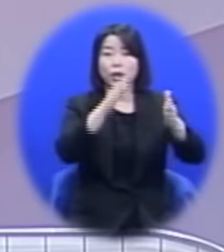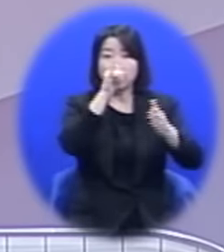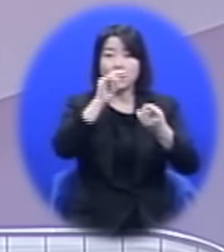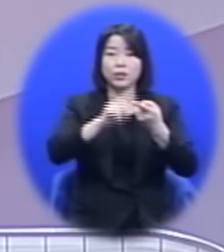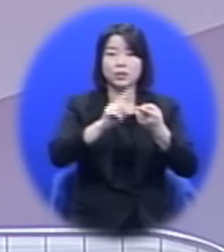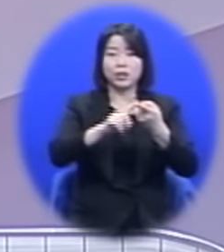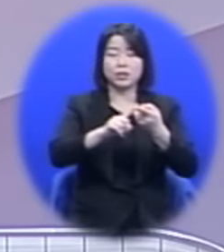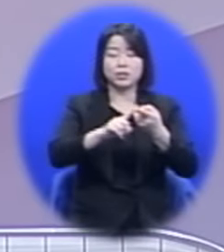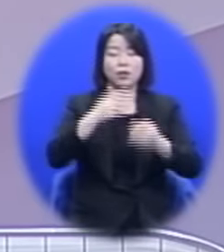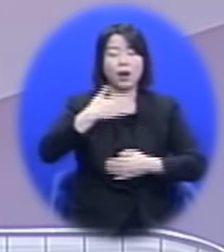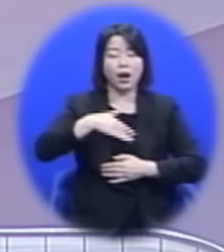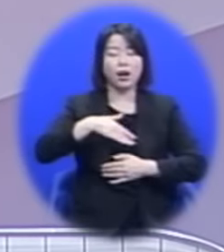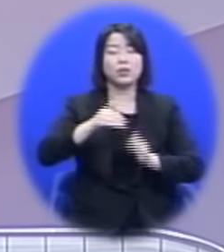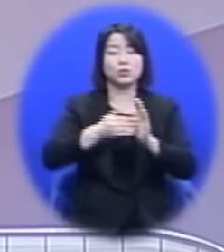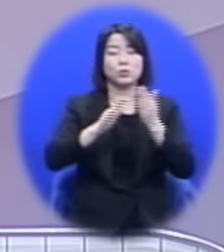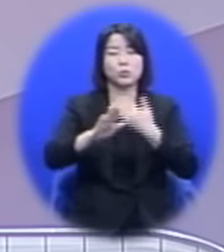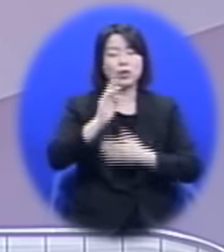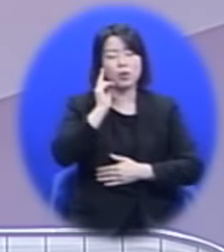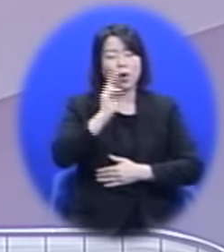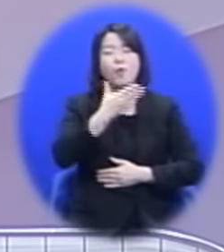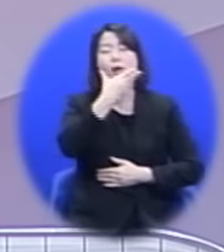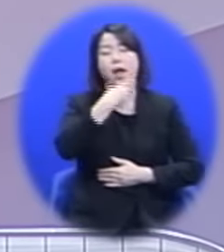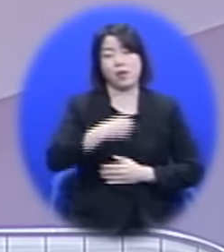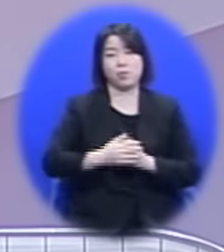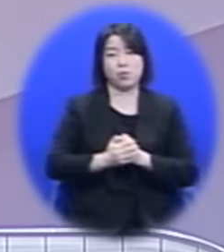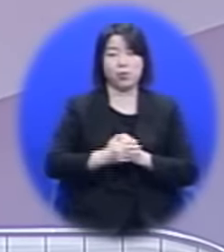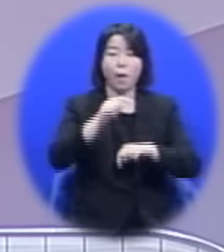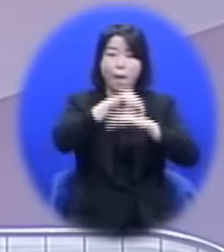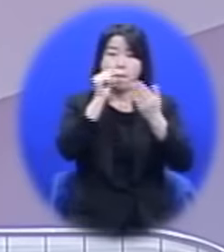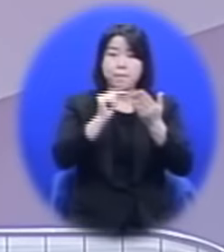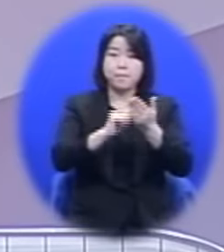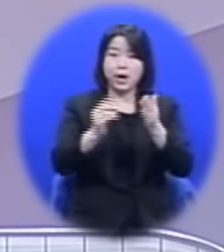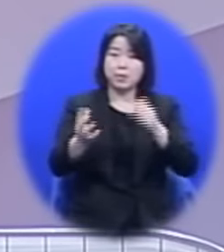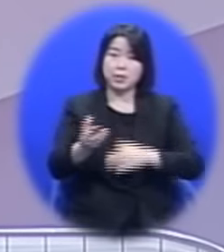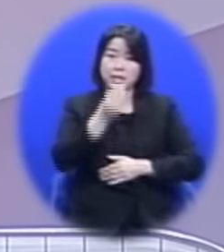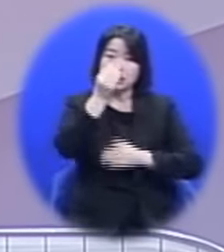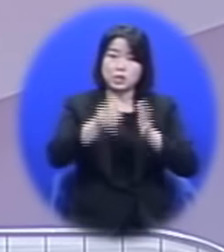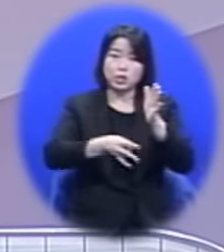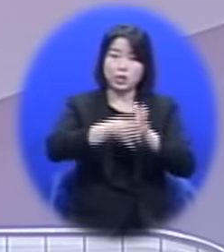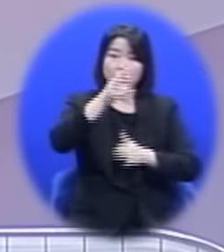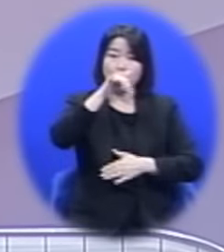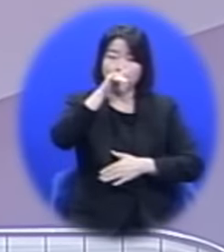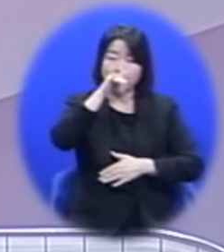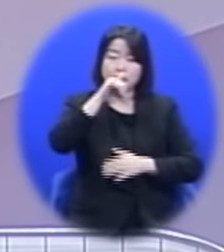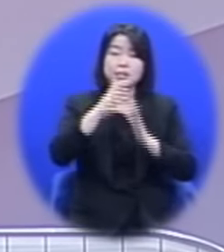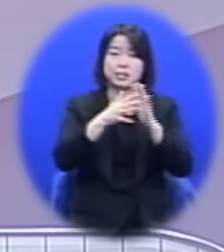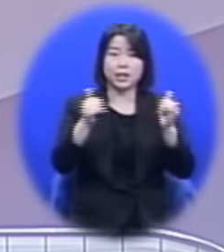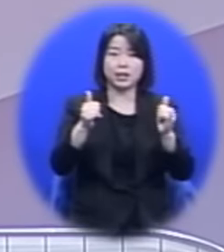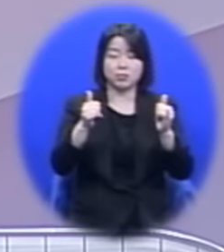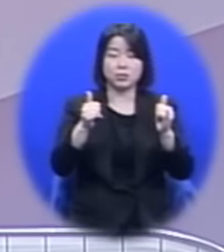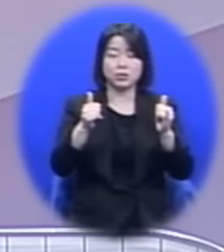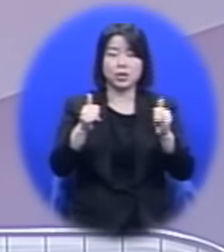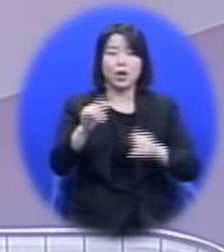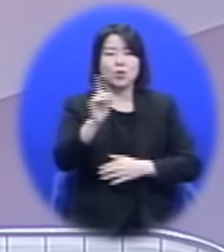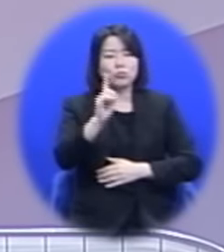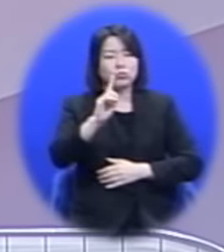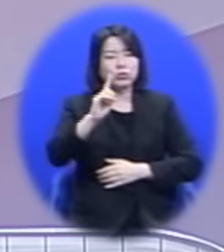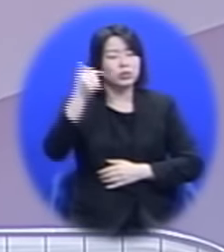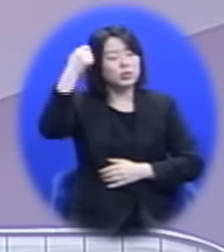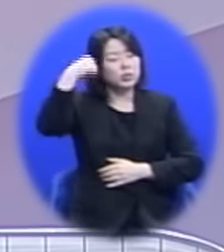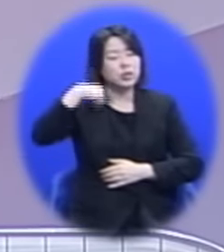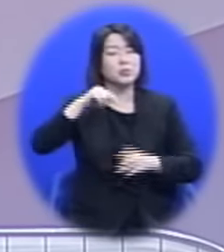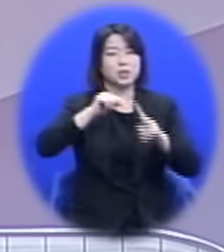행복했습니다. 아마 마음의 시온의 대로가 있는 분들은 무슨 느낌인지 아마 이해하실